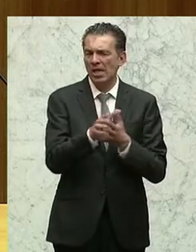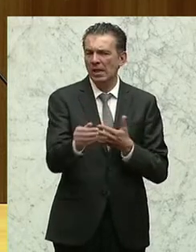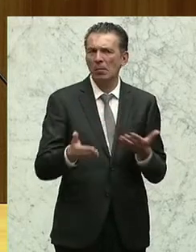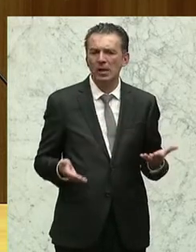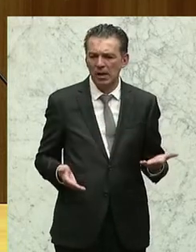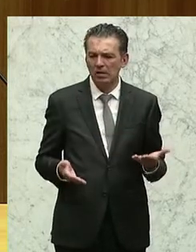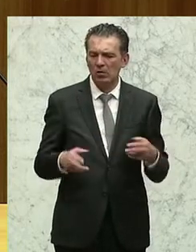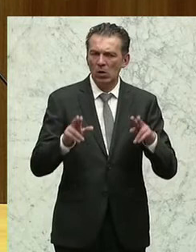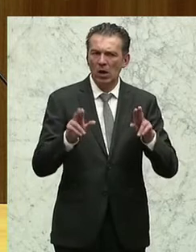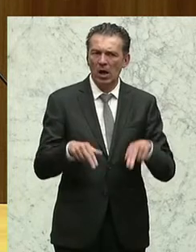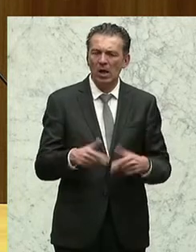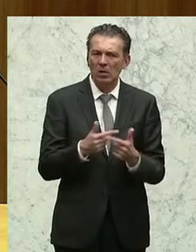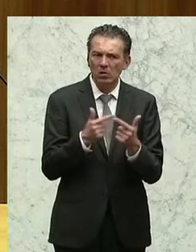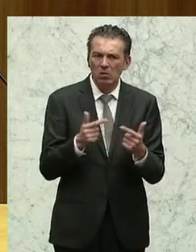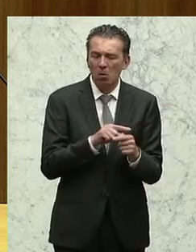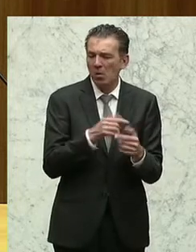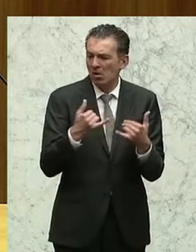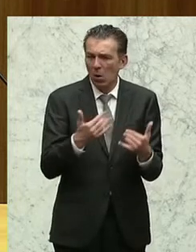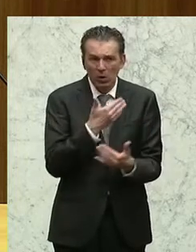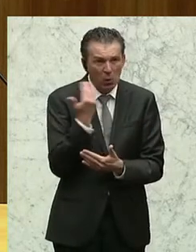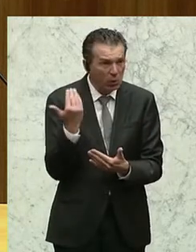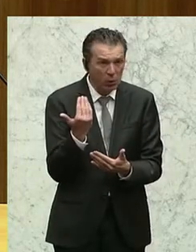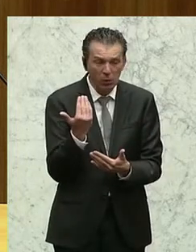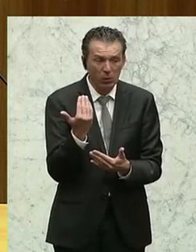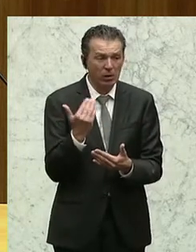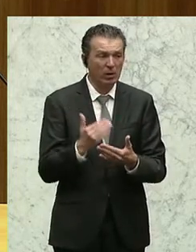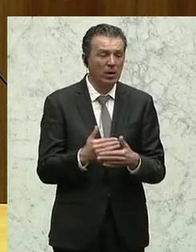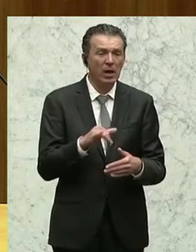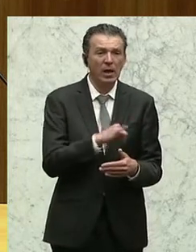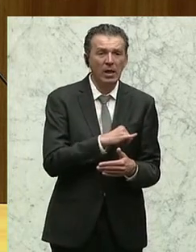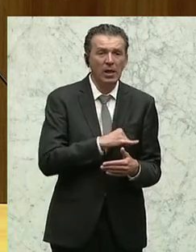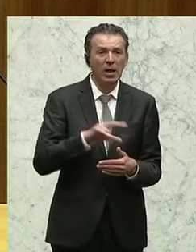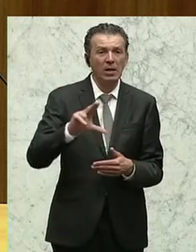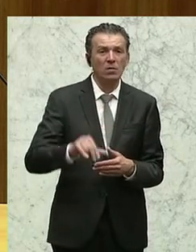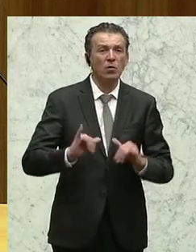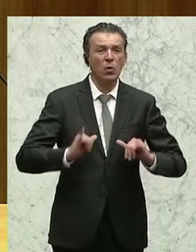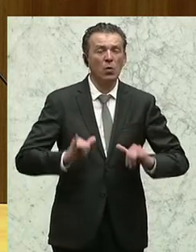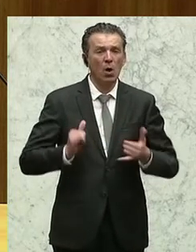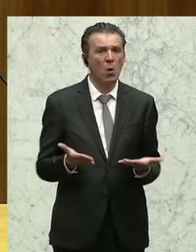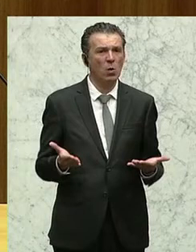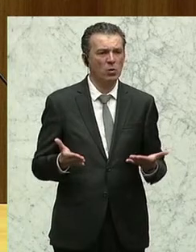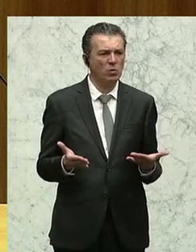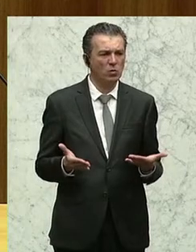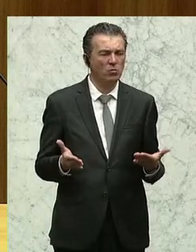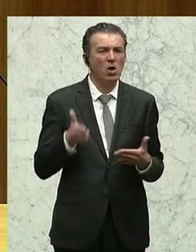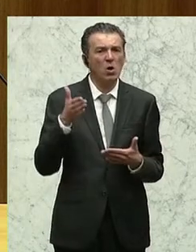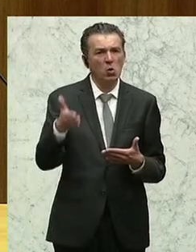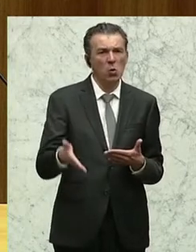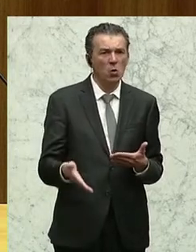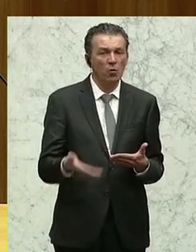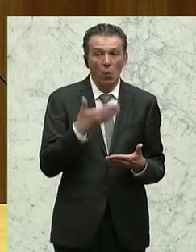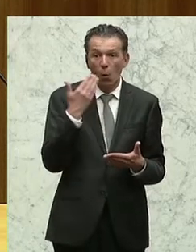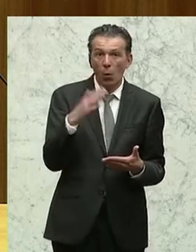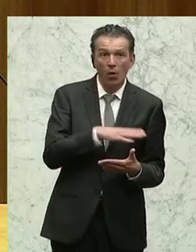Interpretation einer Rechtsauslegung, die es bis dato nicht gab, die Interessen Südtirols massiv in Zukunft nicht